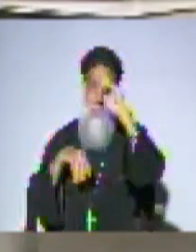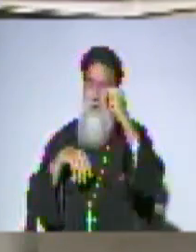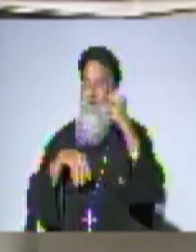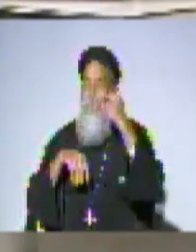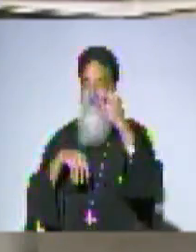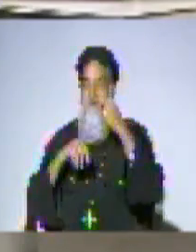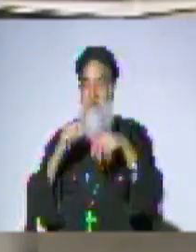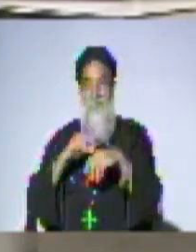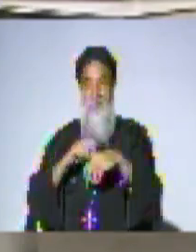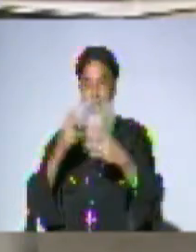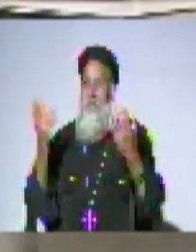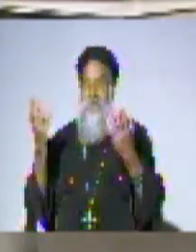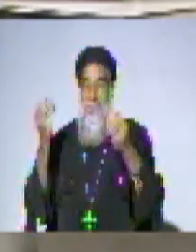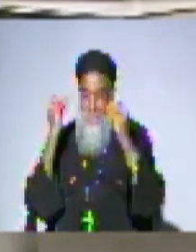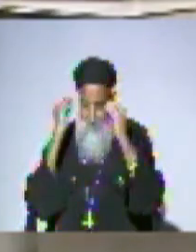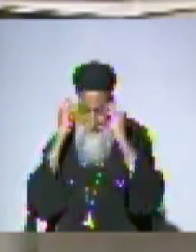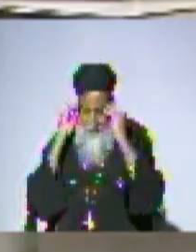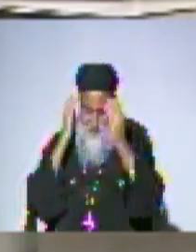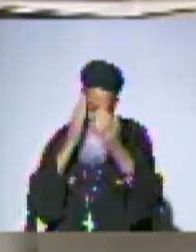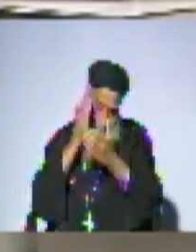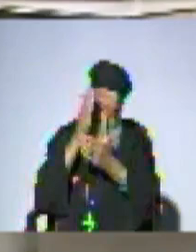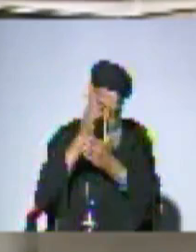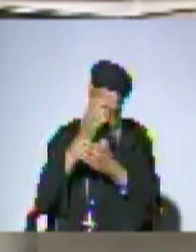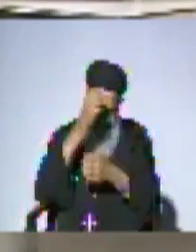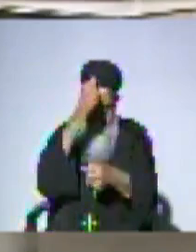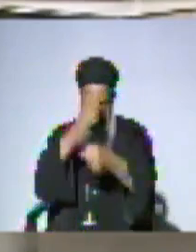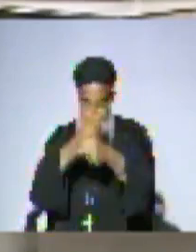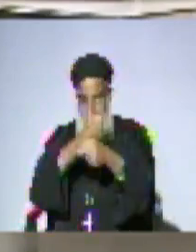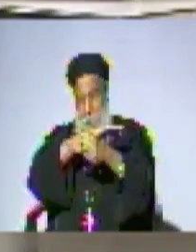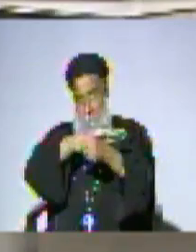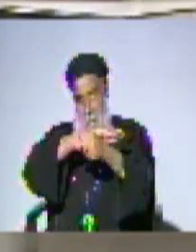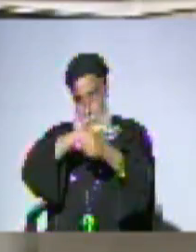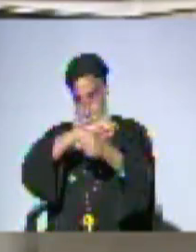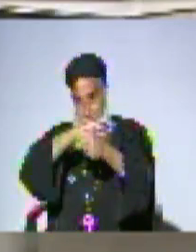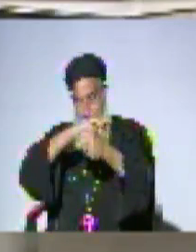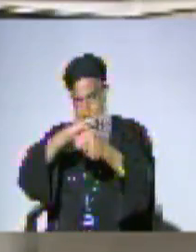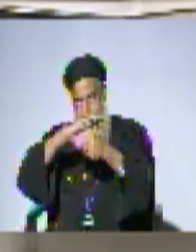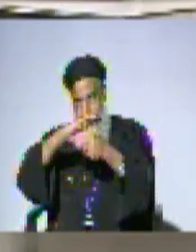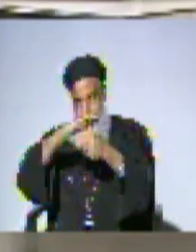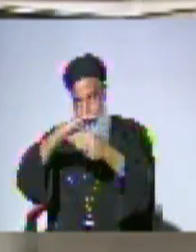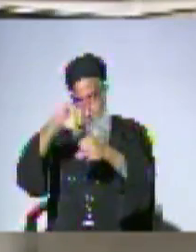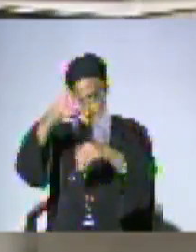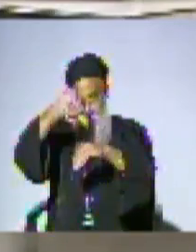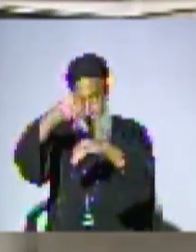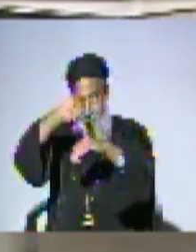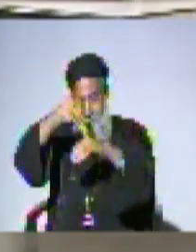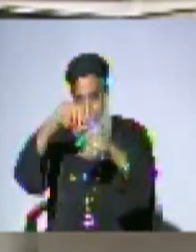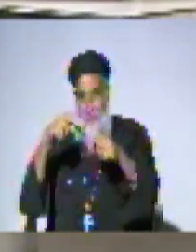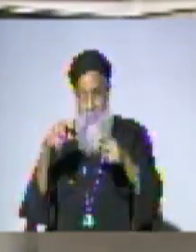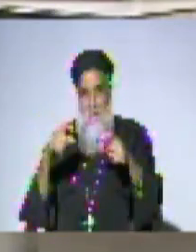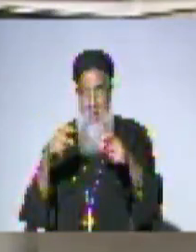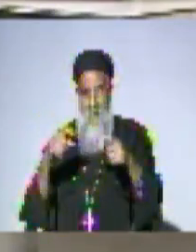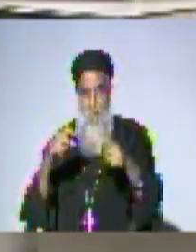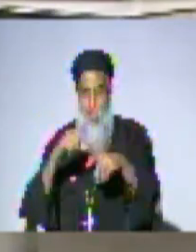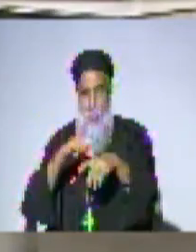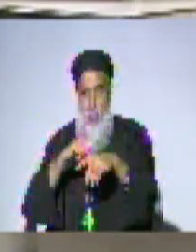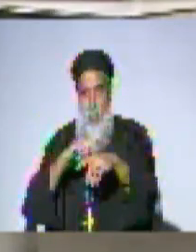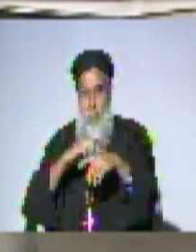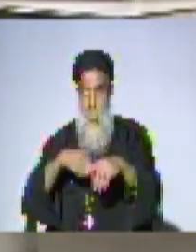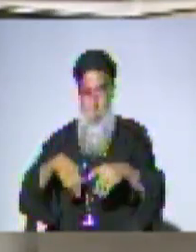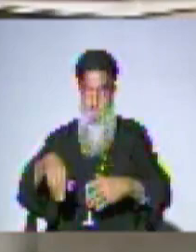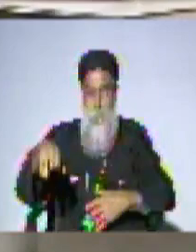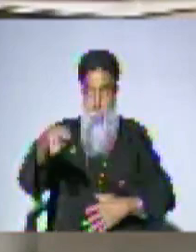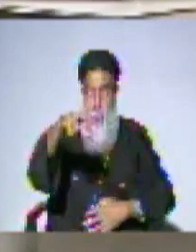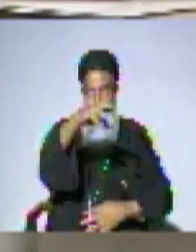يعني الواحد بيبقى داخل يقف على مكان الذبيحة وهو